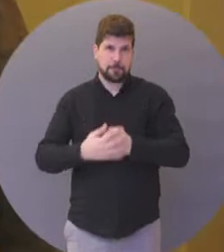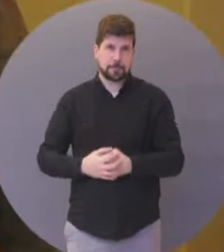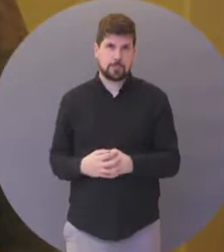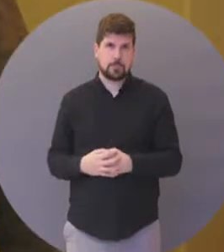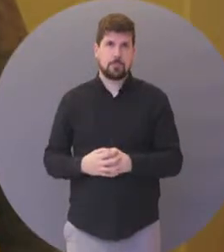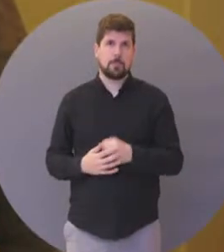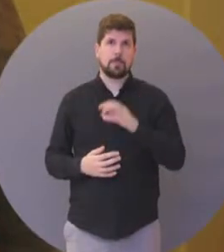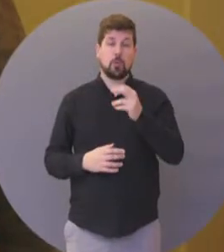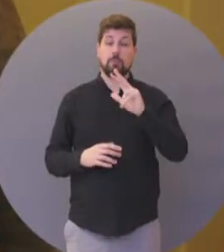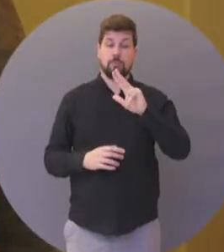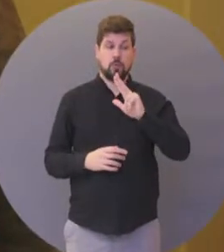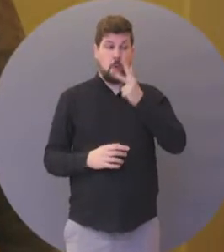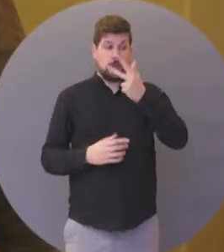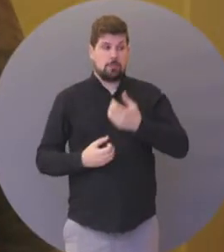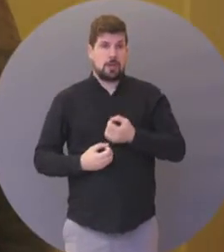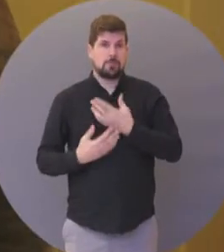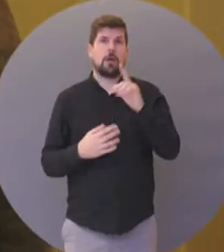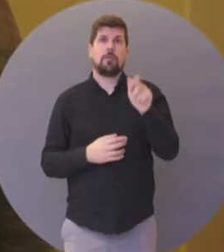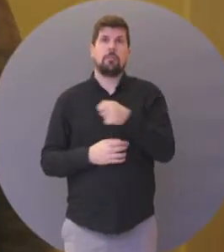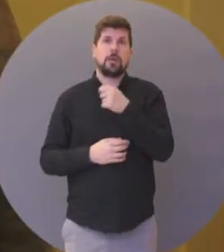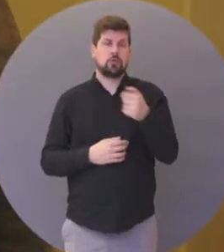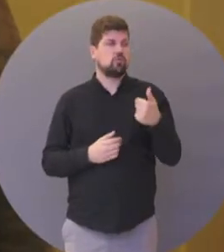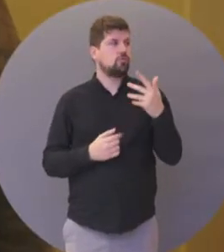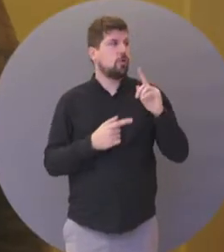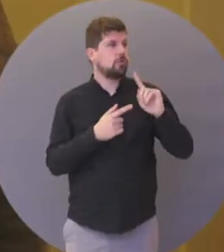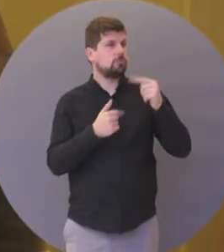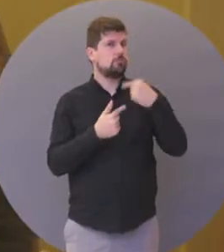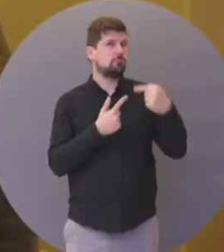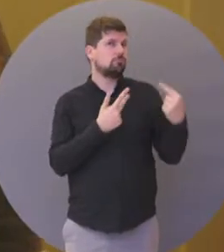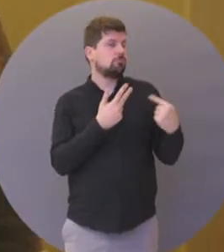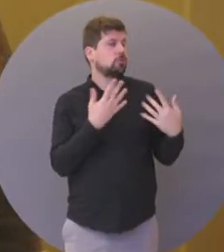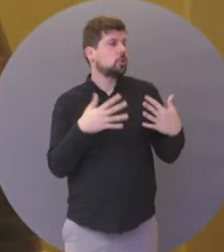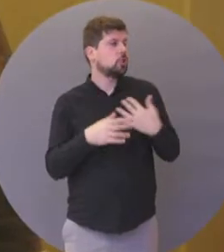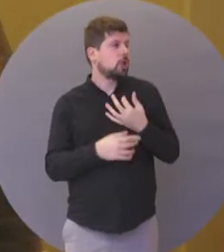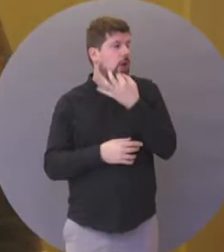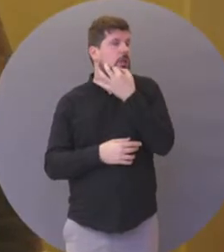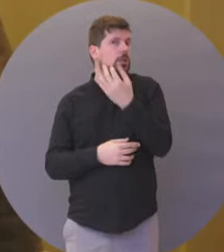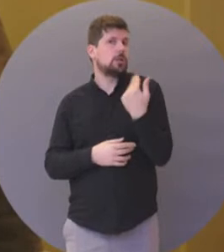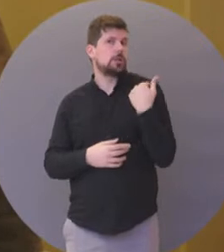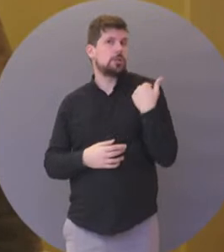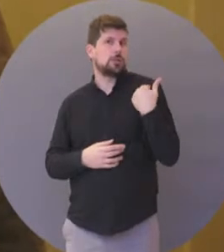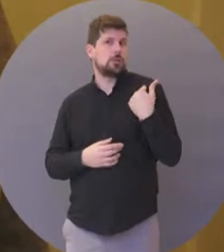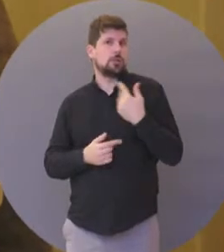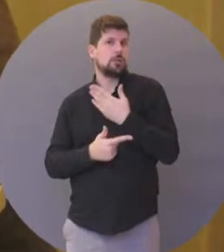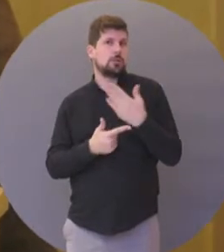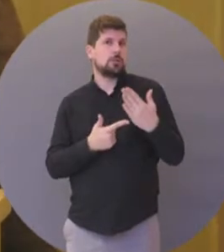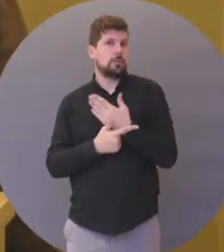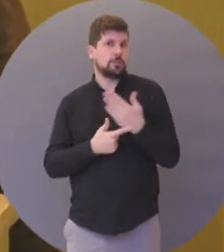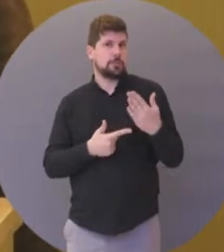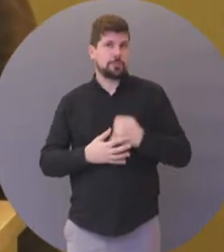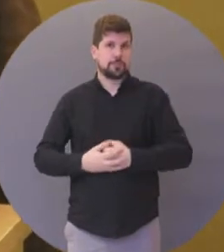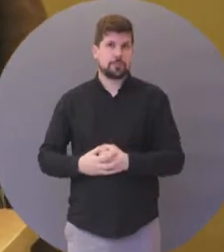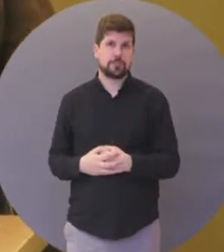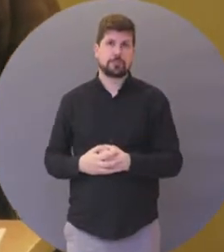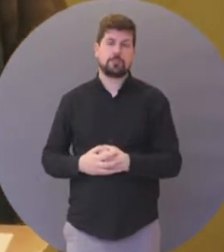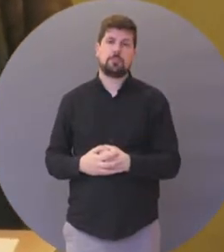j'interviens en troisième donc forcément un certain nombre de choses ont été dites par les deux orateurs précédents simplement